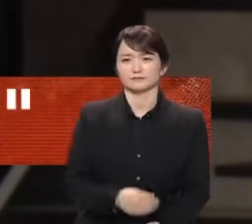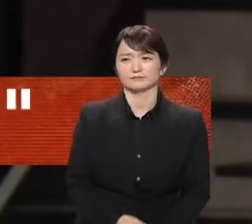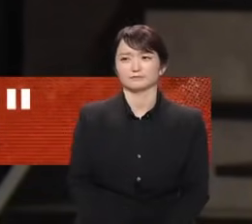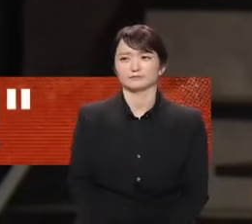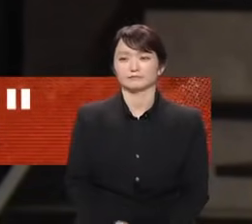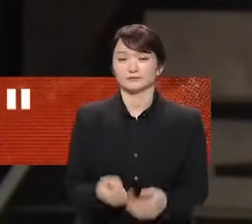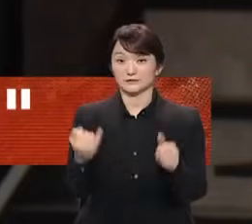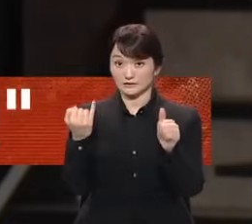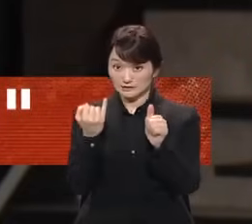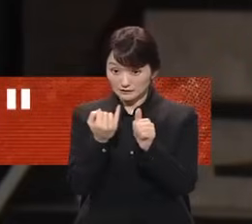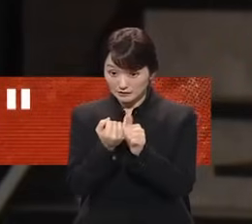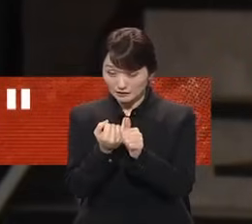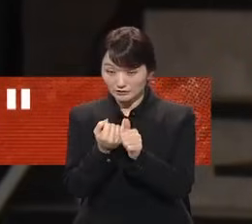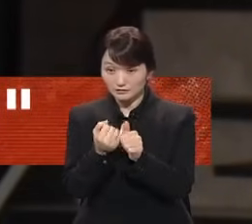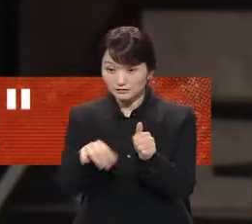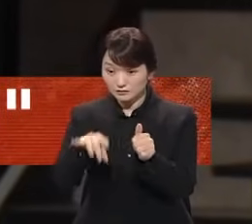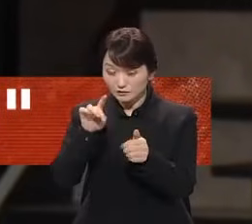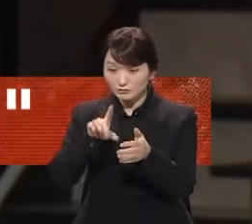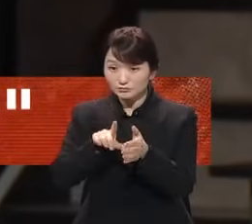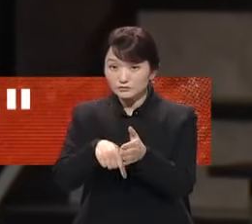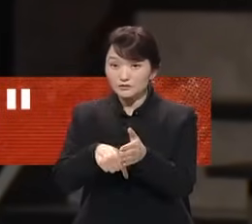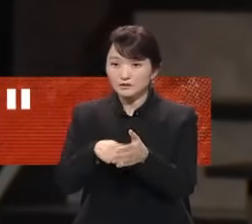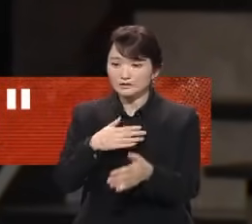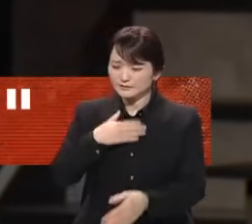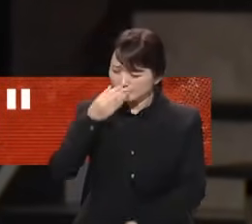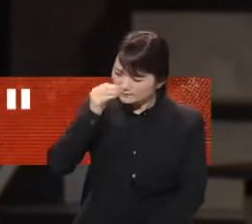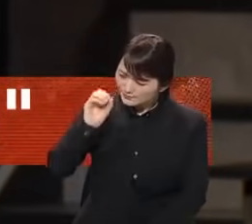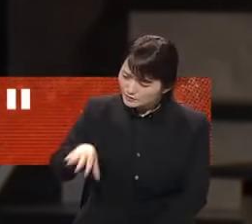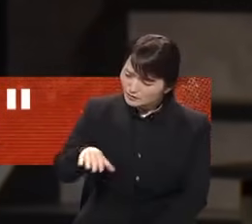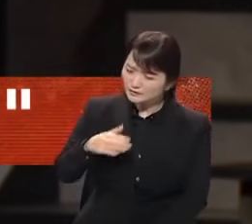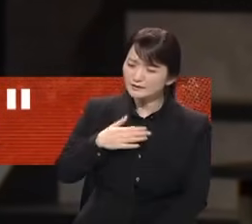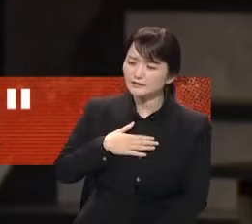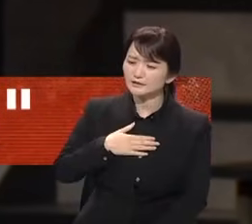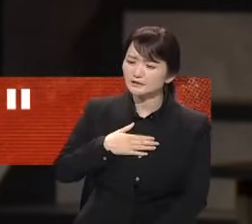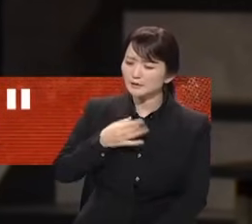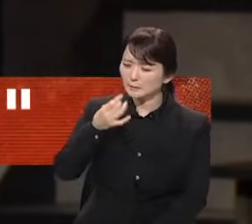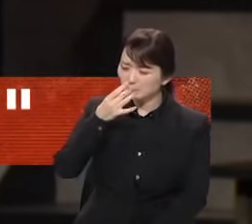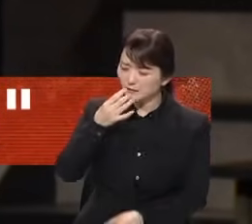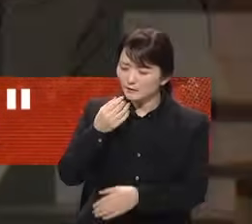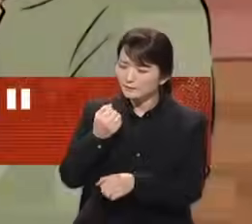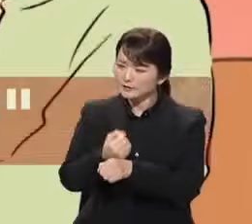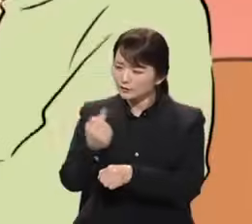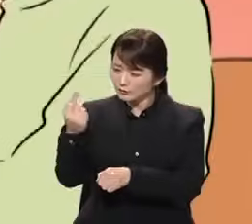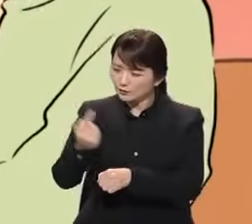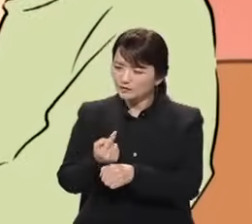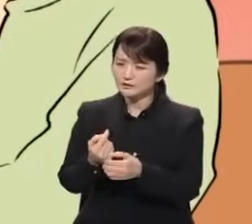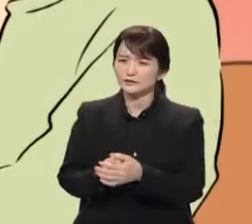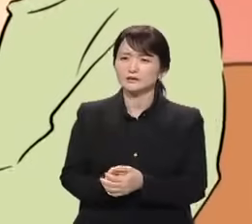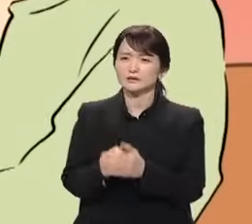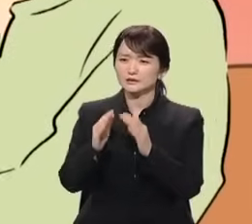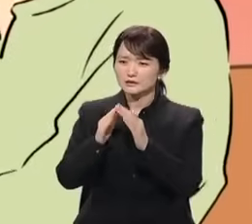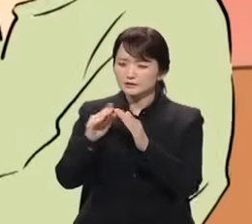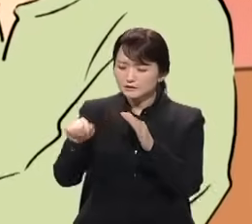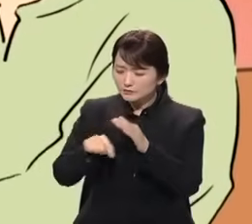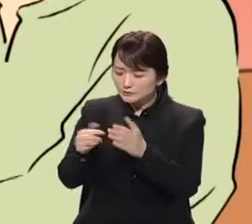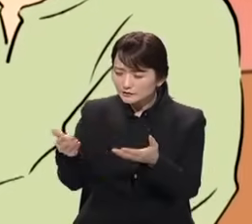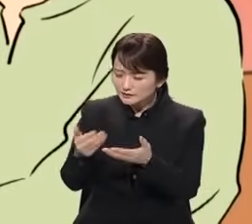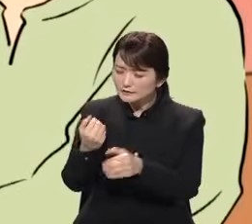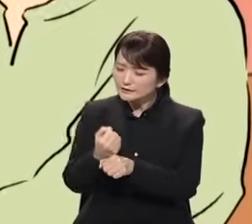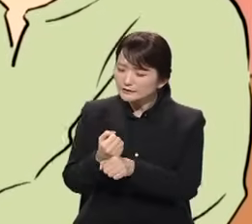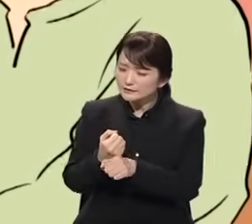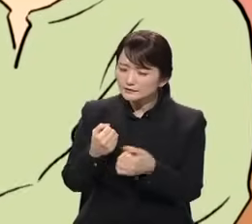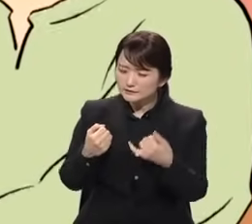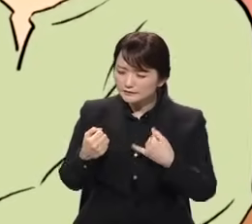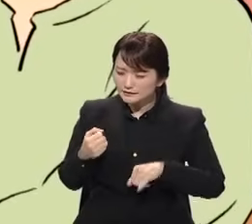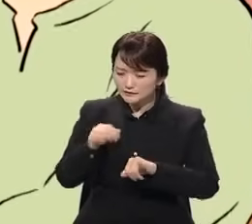왜냐하면 결혼 초기부터 이렇게 참 나는 무시당한다, 난 밥하러 왔나, 난 집안일하러 왔나 이렇게 생각을 했지만 그래도 애들 보면서 참아오신